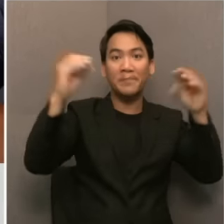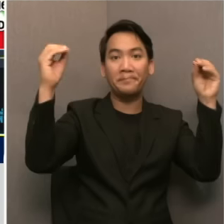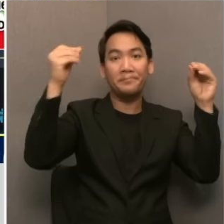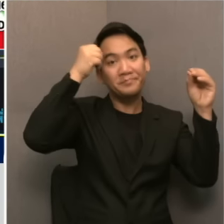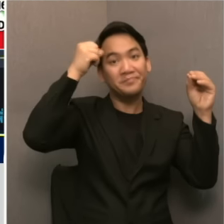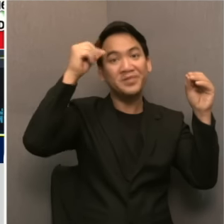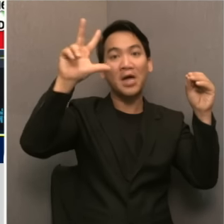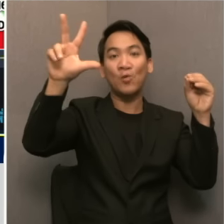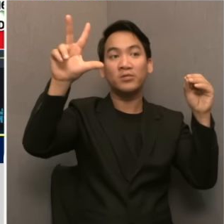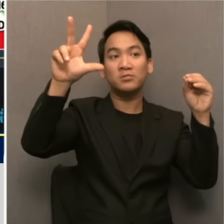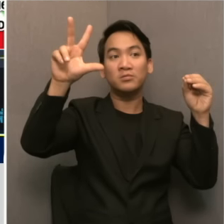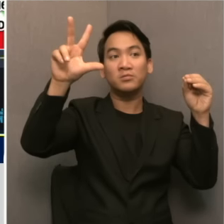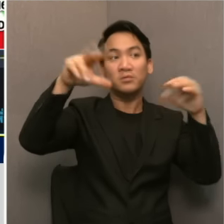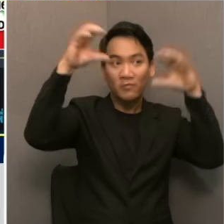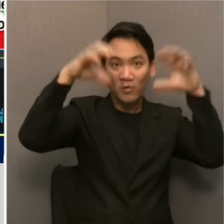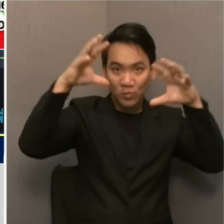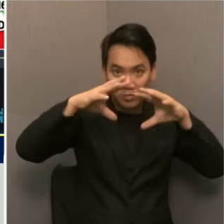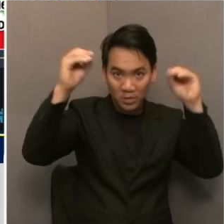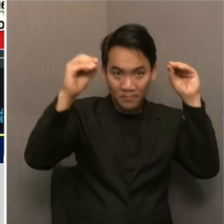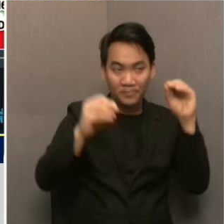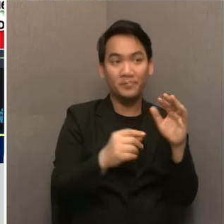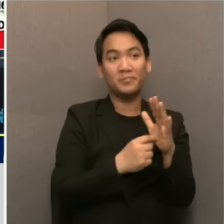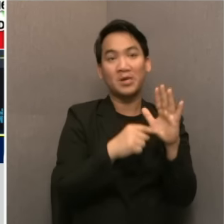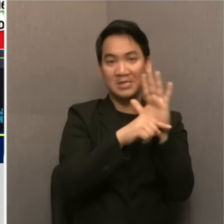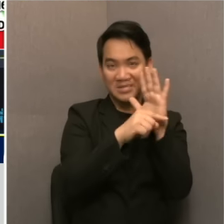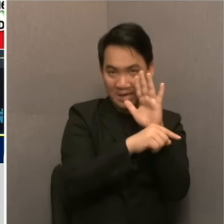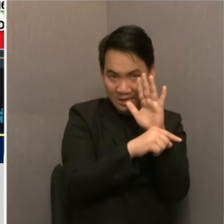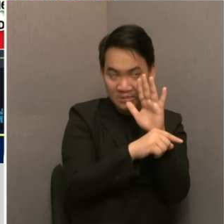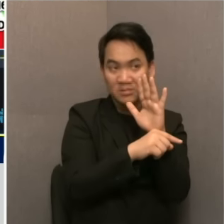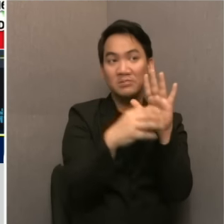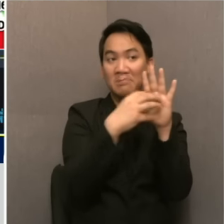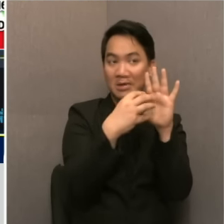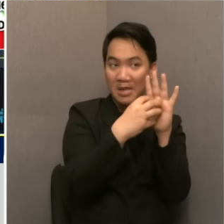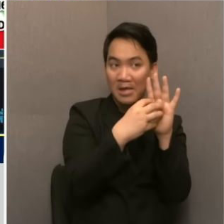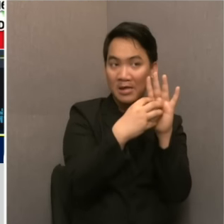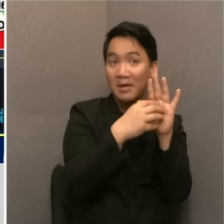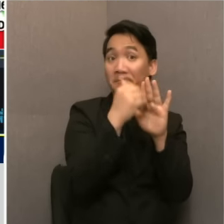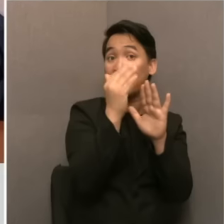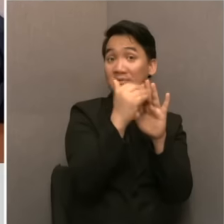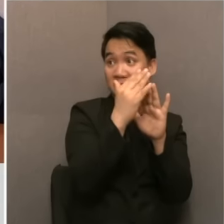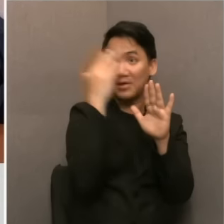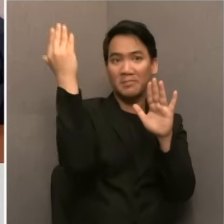คือ ม ีอาจจะมีว่างอย่างอีสานตอนล่างภาคกลางแล้วก็ภาคเหนือภาคเหนือนี่ก็เกิดจากกระแสล